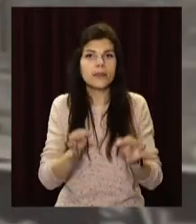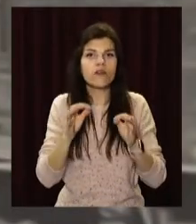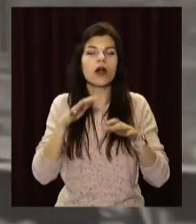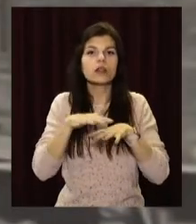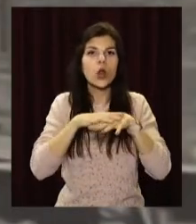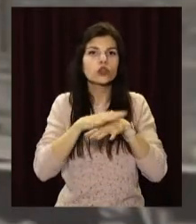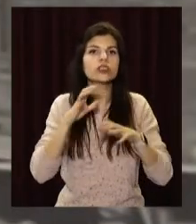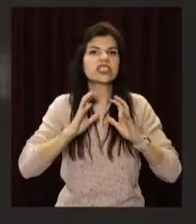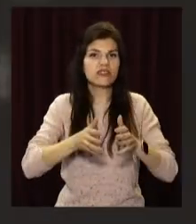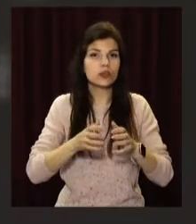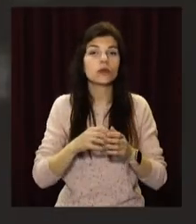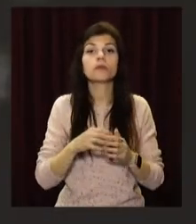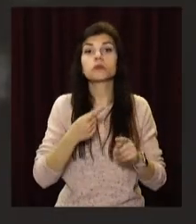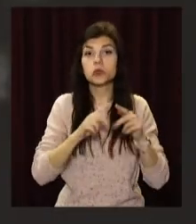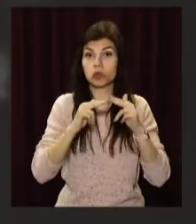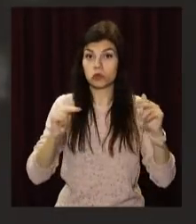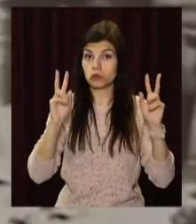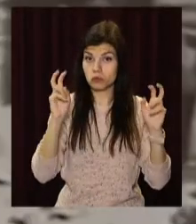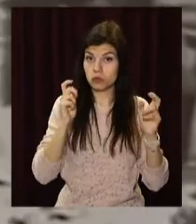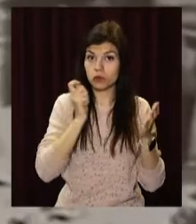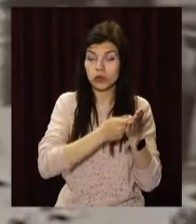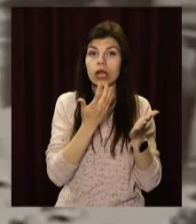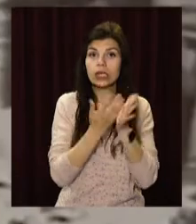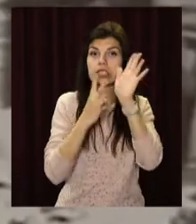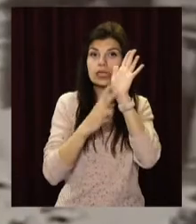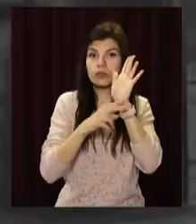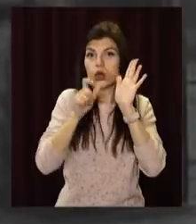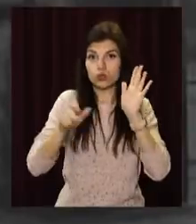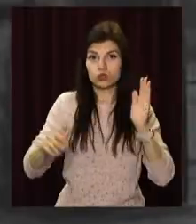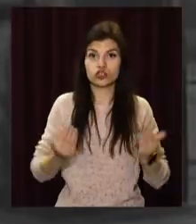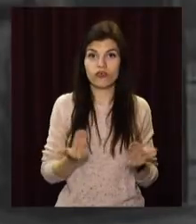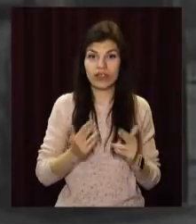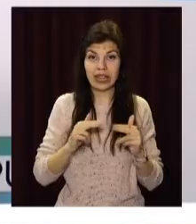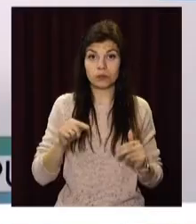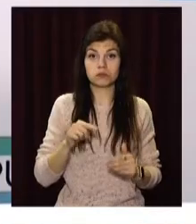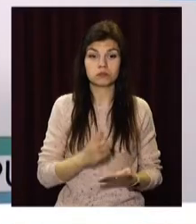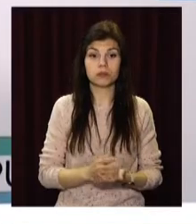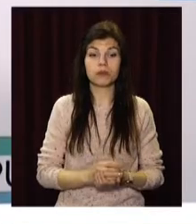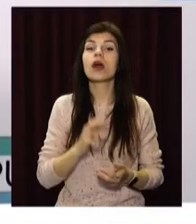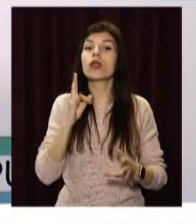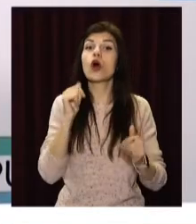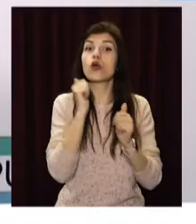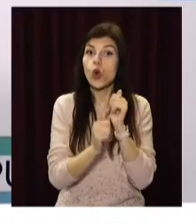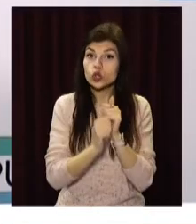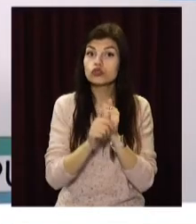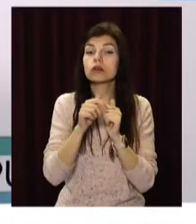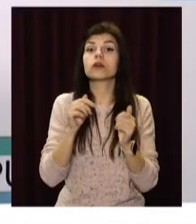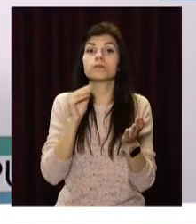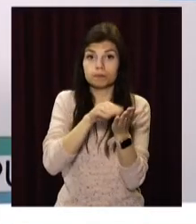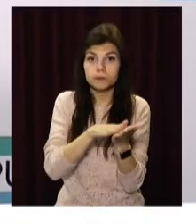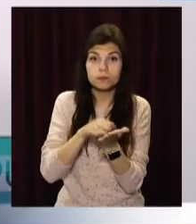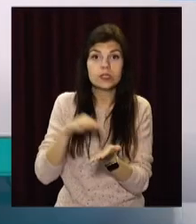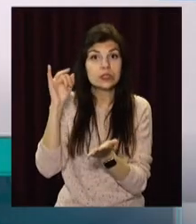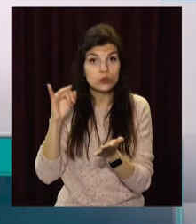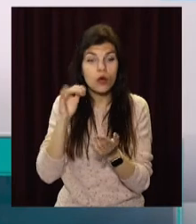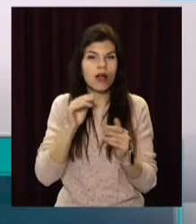світу». На Дніпропетровщині це звання мають 70 мешканців. На кожну складається історія. Тобто таких